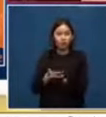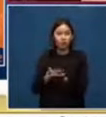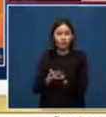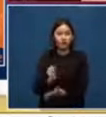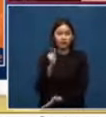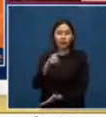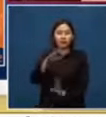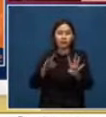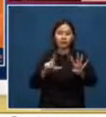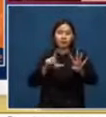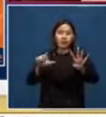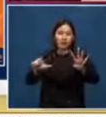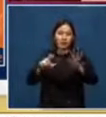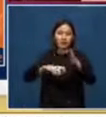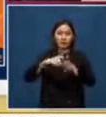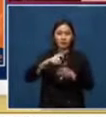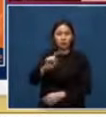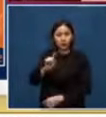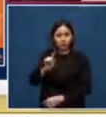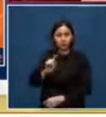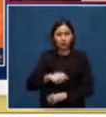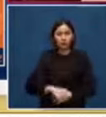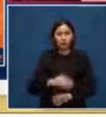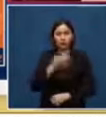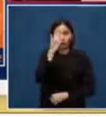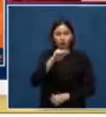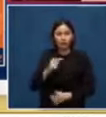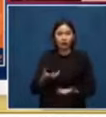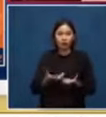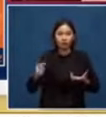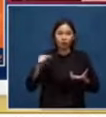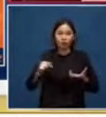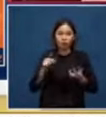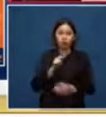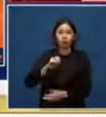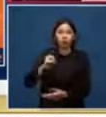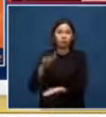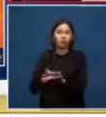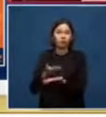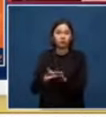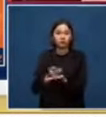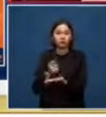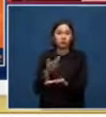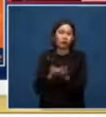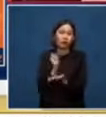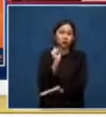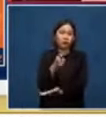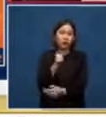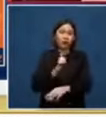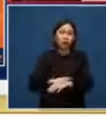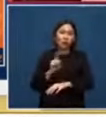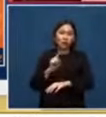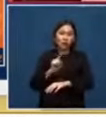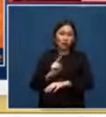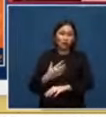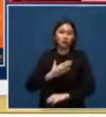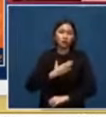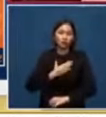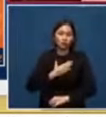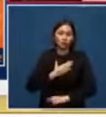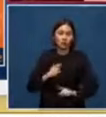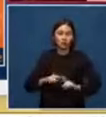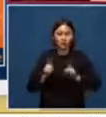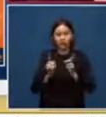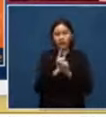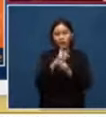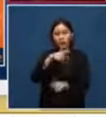านบาทโดยให้เหตุผลว่าทรัพย์พึ่งตกมาเป็นของกรมธนารักษ์ทางกรมจะจ่ายเฉพาะในช่วงเวลาที่ทรัพย์เป็นของตนแต่ตามพ